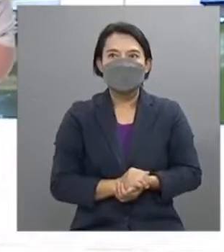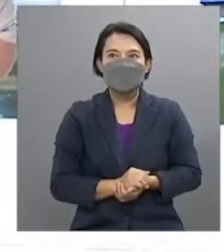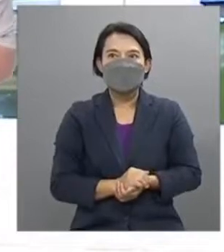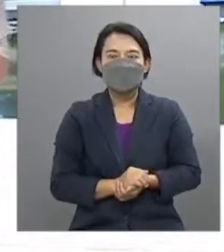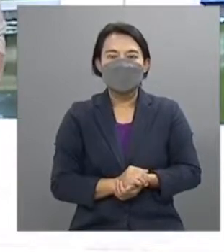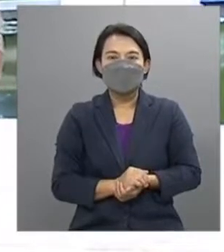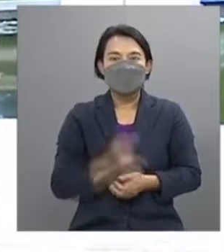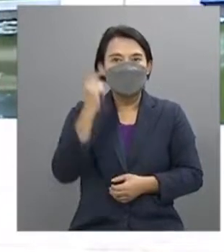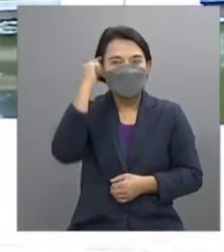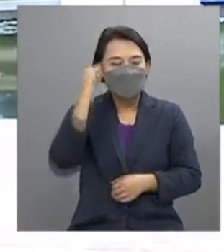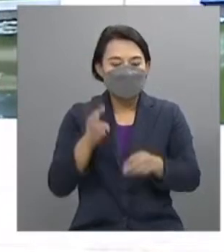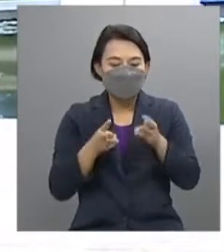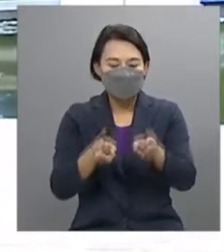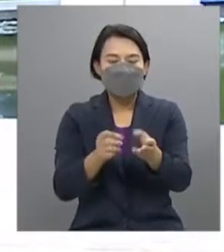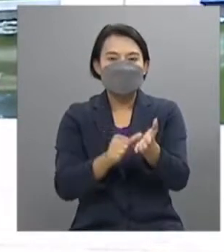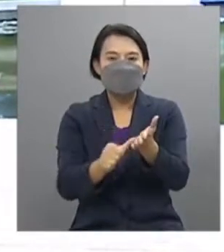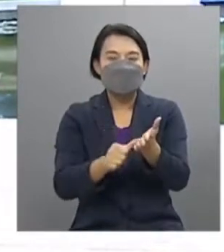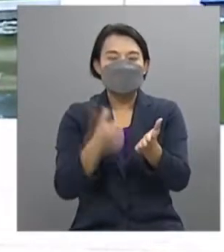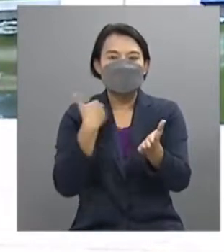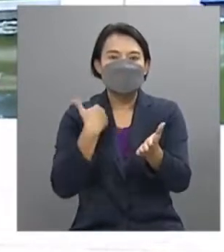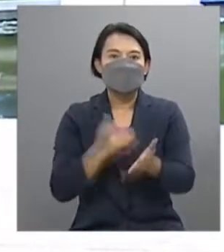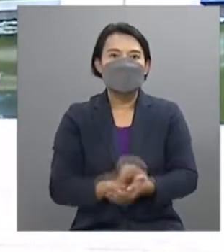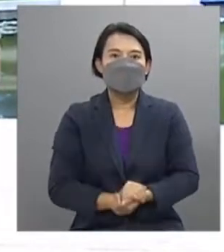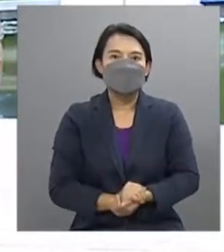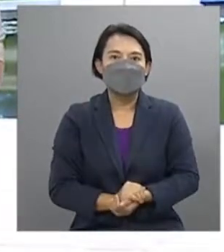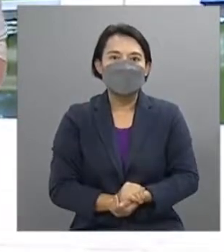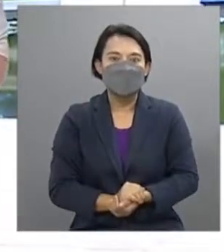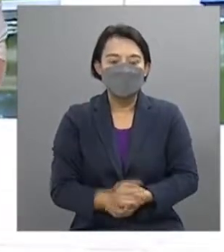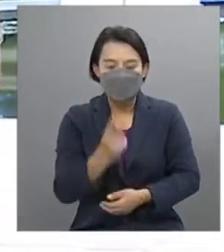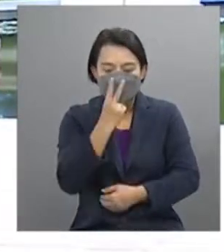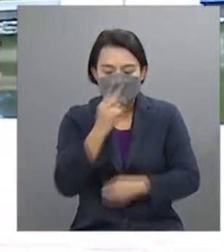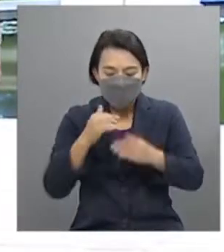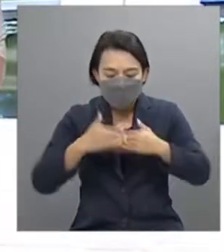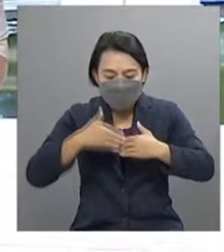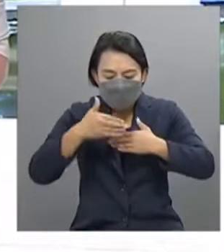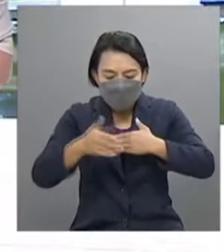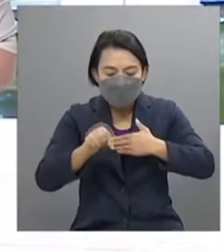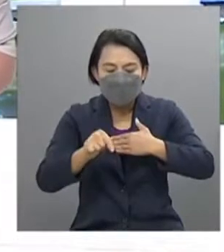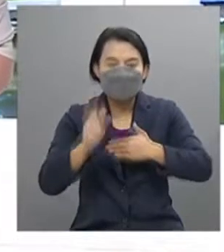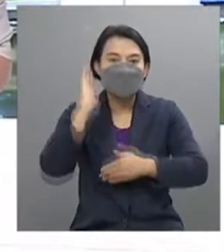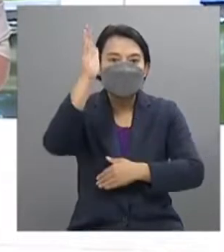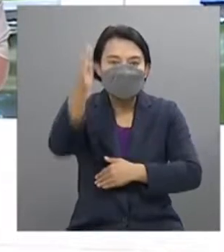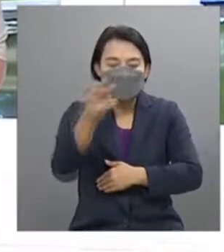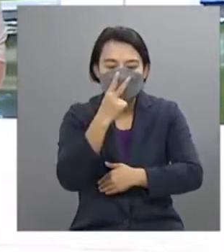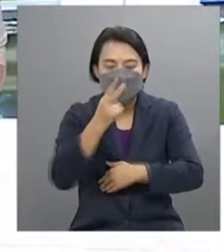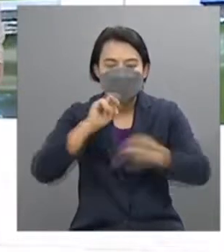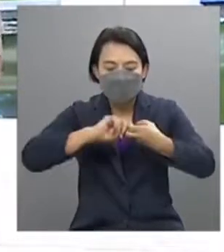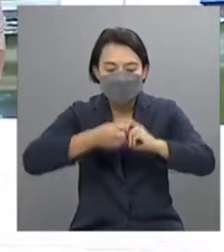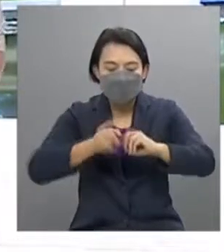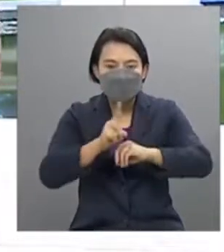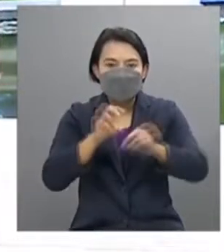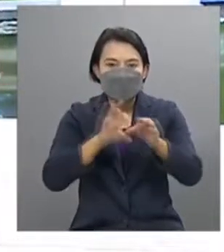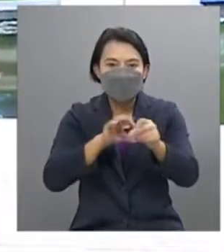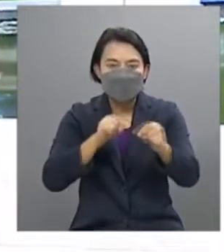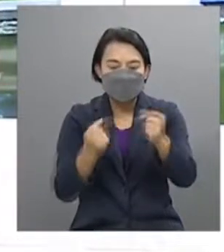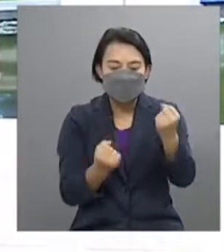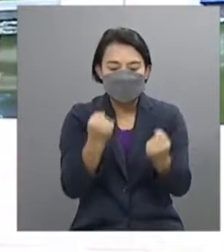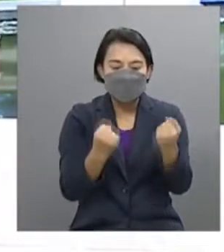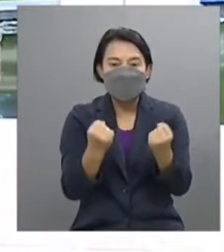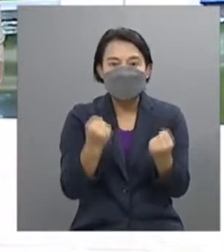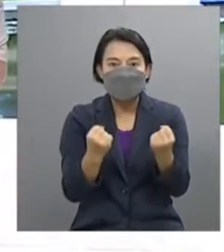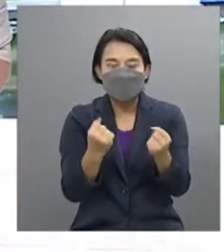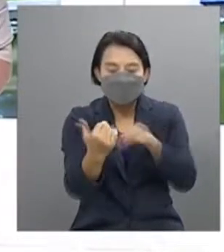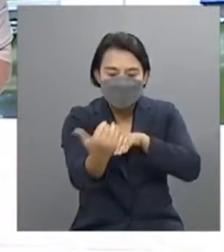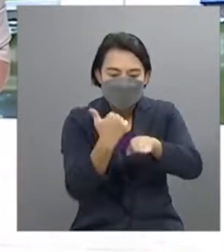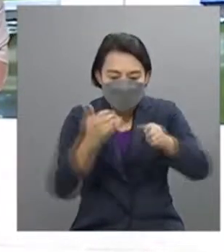นะคะป้ายต่อไปค่ะคุณผู้ชมคะป้ายนี้ไปดูความเดือดร้อนในการใช้รถใช้ถนนค่ะเวลาที่ถนนเส้น